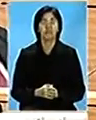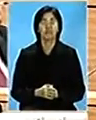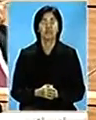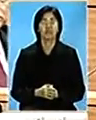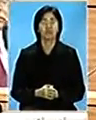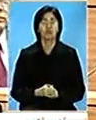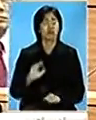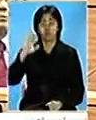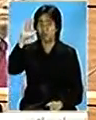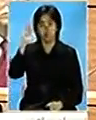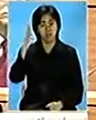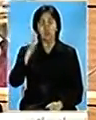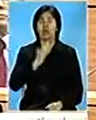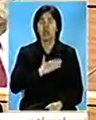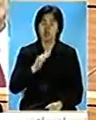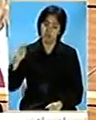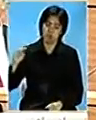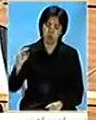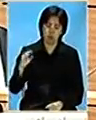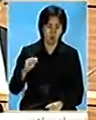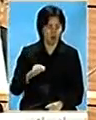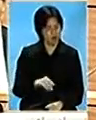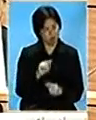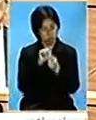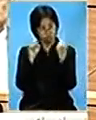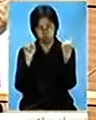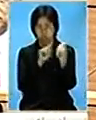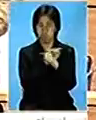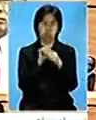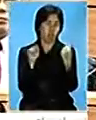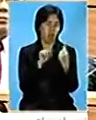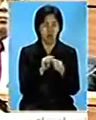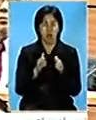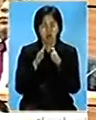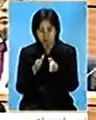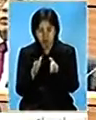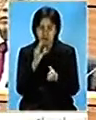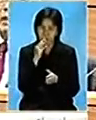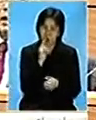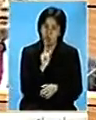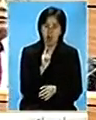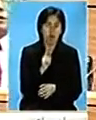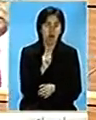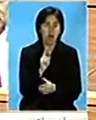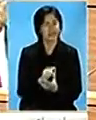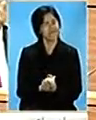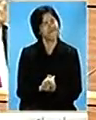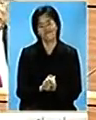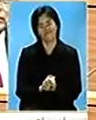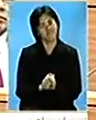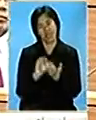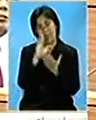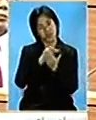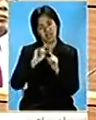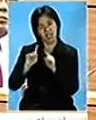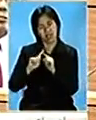านไม่ให้ผมประท้วงนะครับแต่ให้เขาพูดเลอะเทอะนอกประเด็นนะครับแล้วก็ใส่ร้ายเสียดสีในระดับชาติระดับประเท